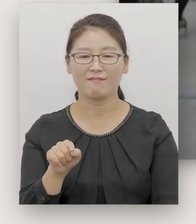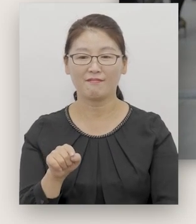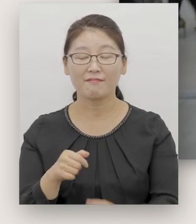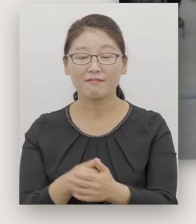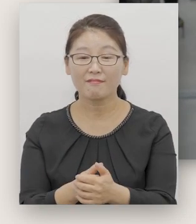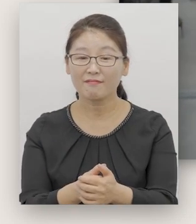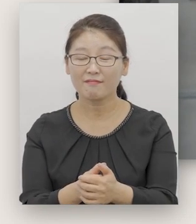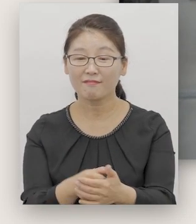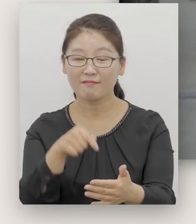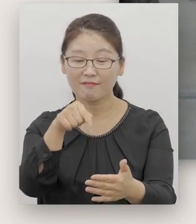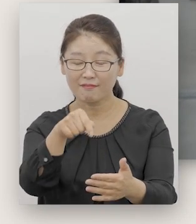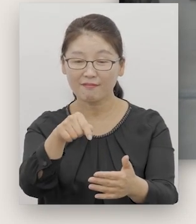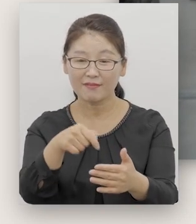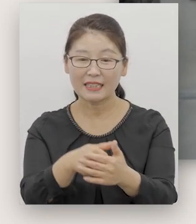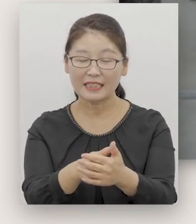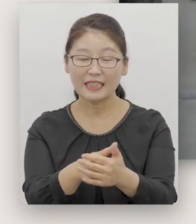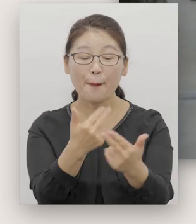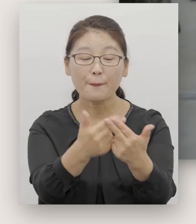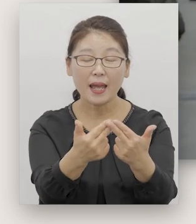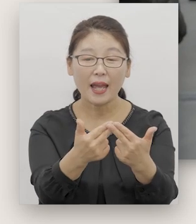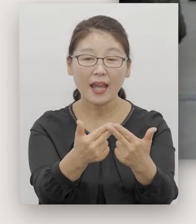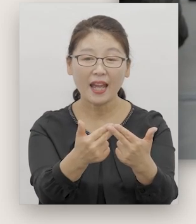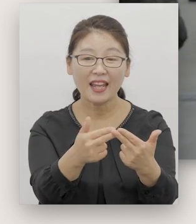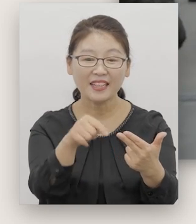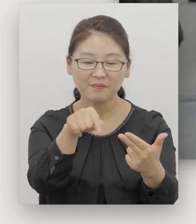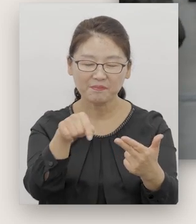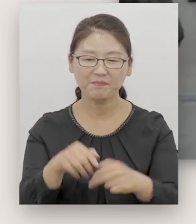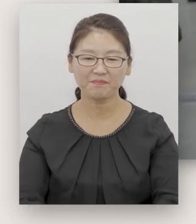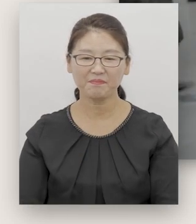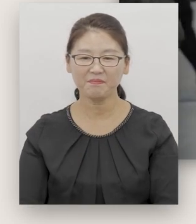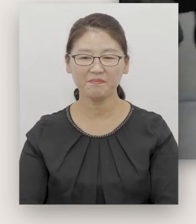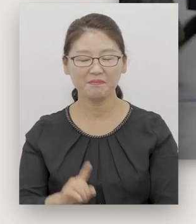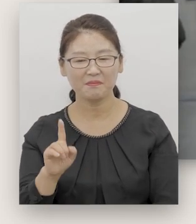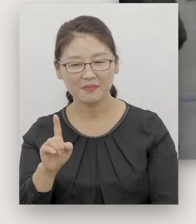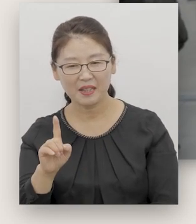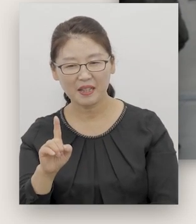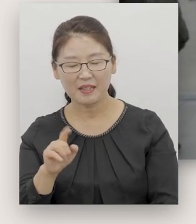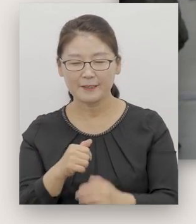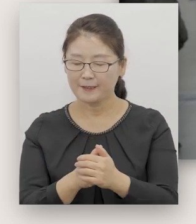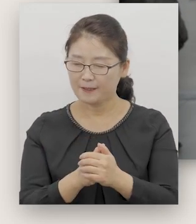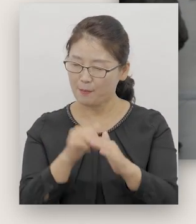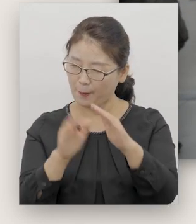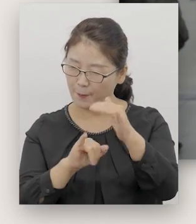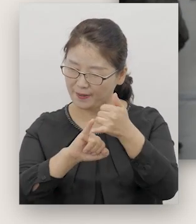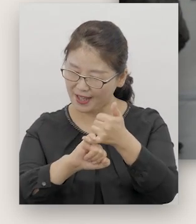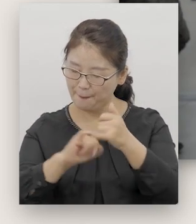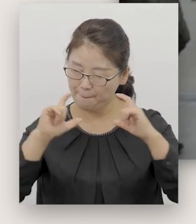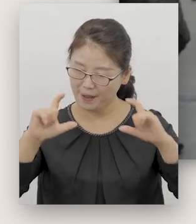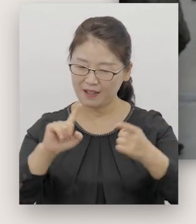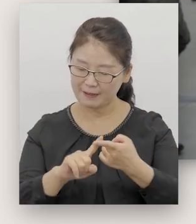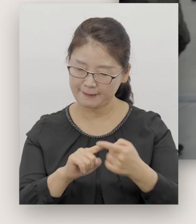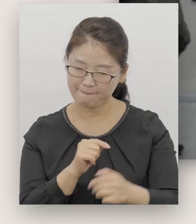주창하는 그런 마니페스토, 그런 것에 대해서 의심을 조금 하게 되고,